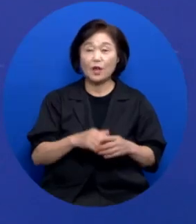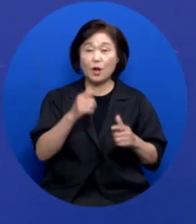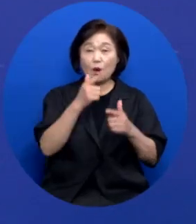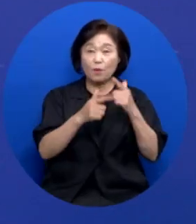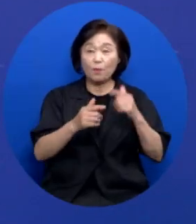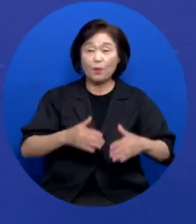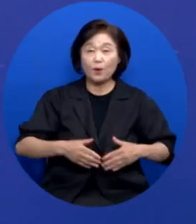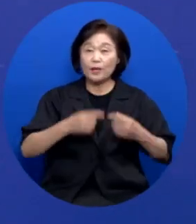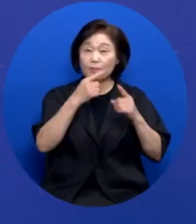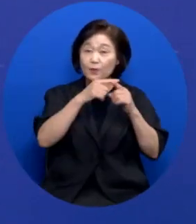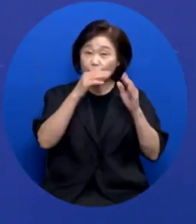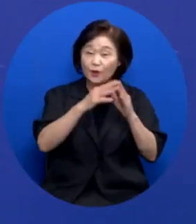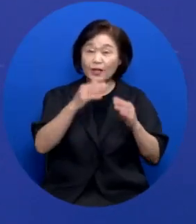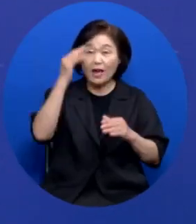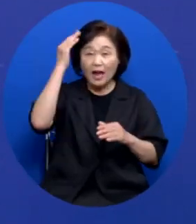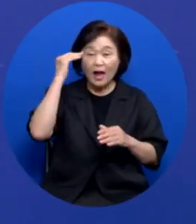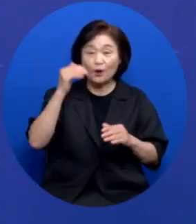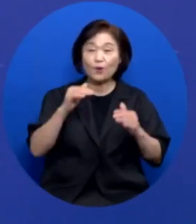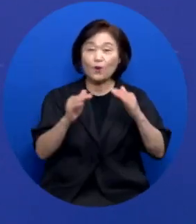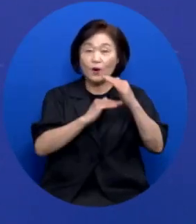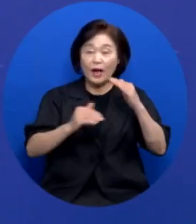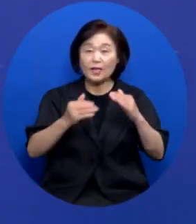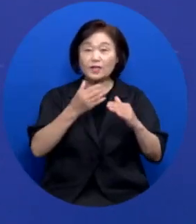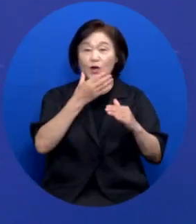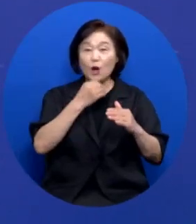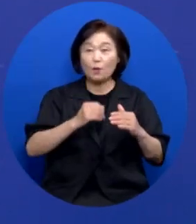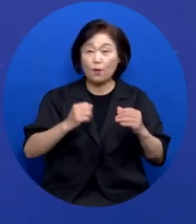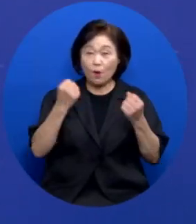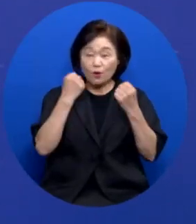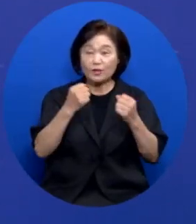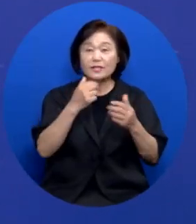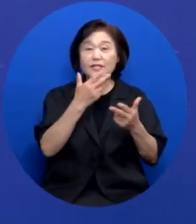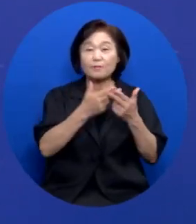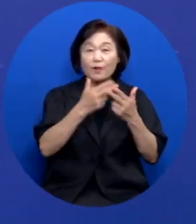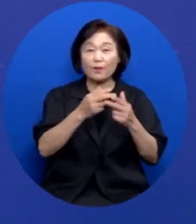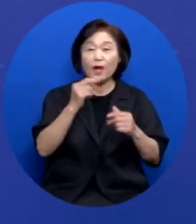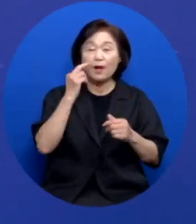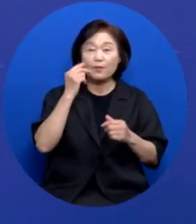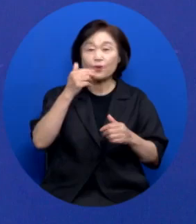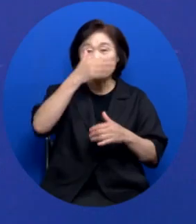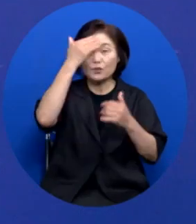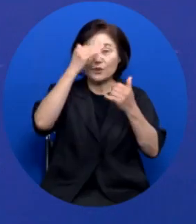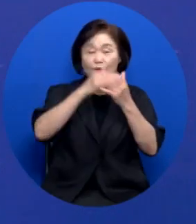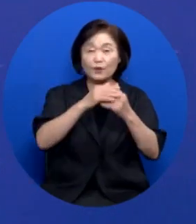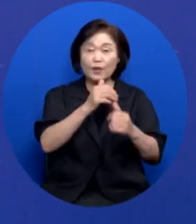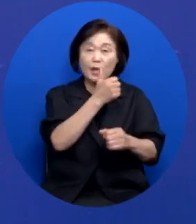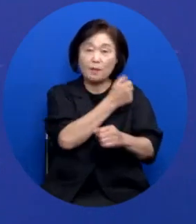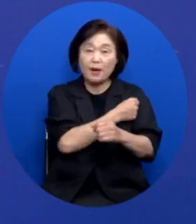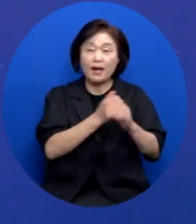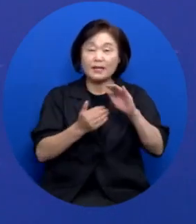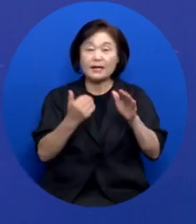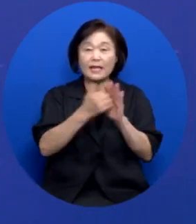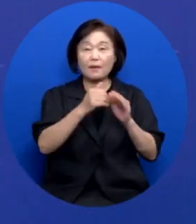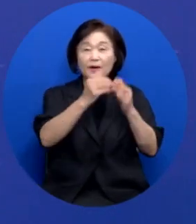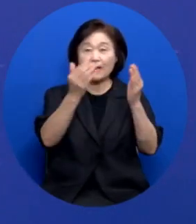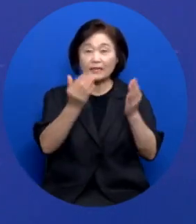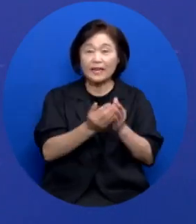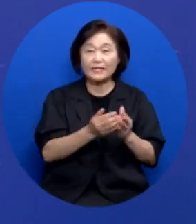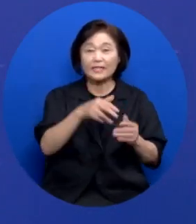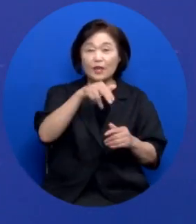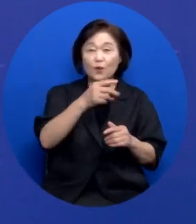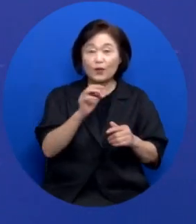목포 남부 교회는 한국 가족 보건 협회와 미국 청소년 마약 예방 단체 코야드 한국지부 대표로